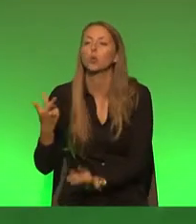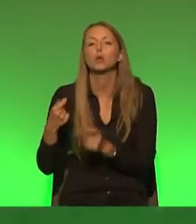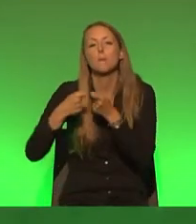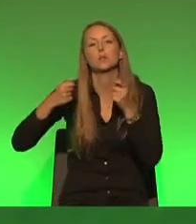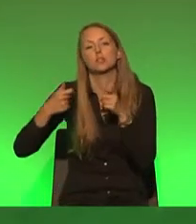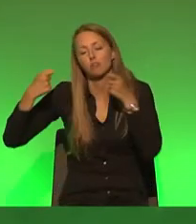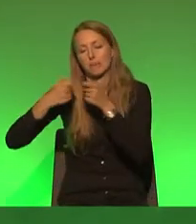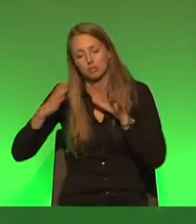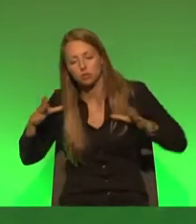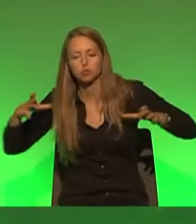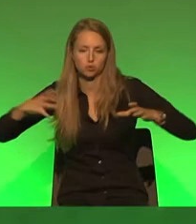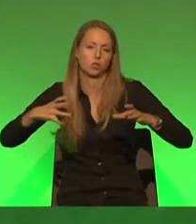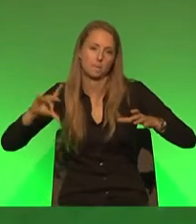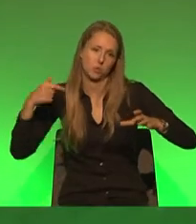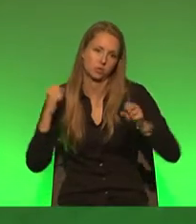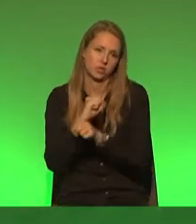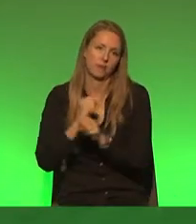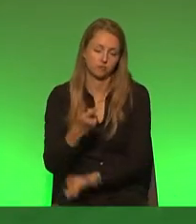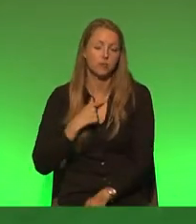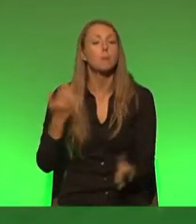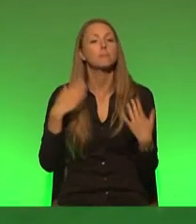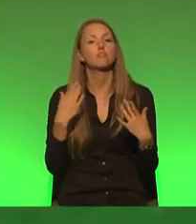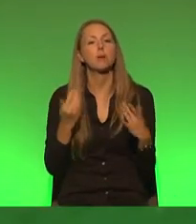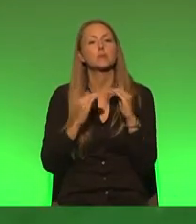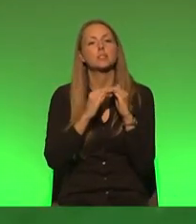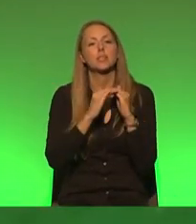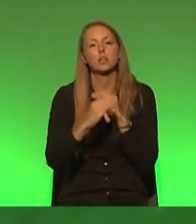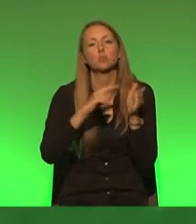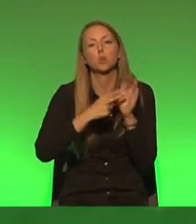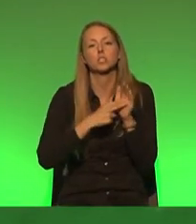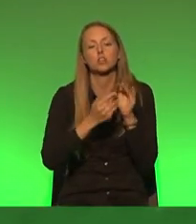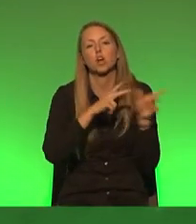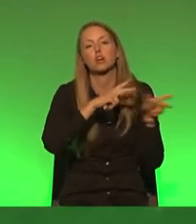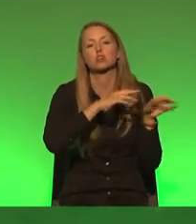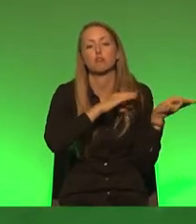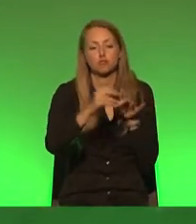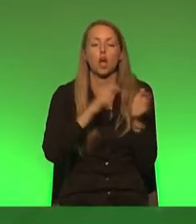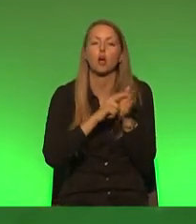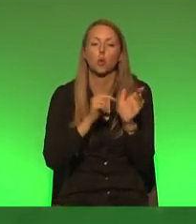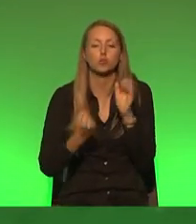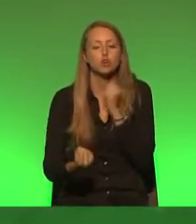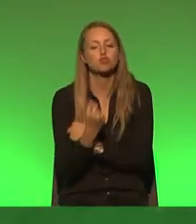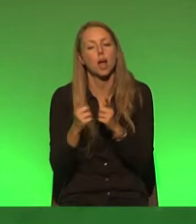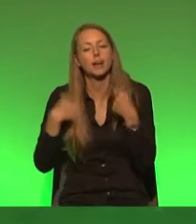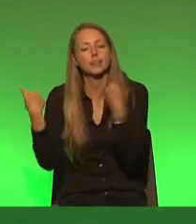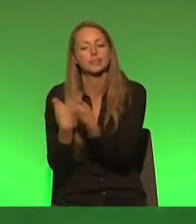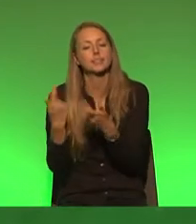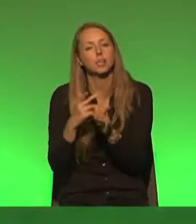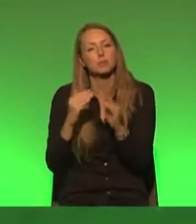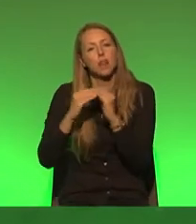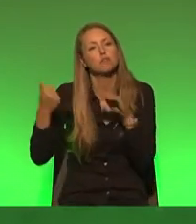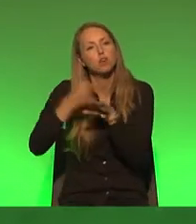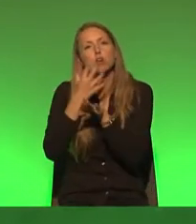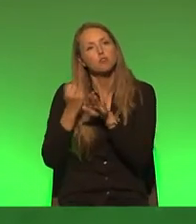Bundesverband. Ich bewerbe mich als euer landespolitischer Landesgeschäftsführer, weil ich in einem starken Team im neuen Landesvorstand genau daran arbeiten